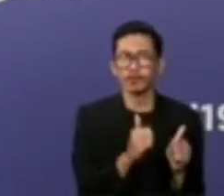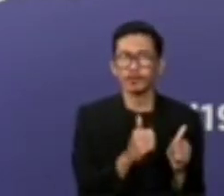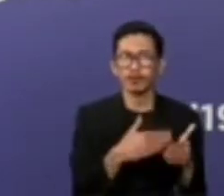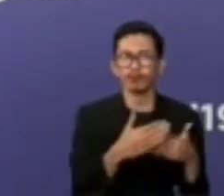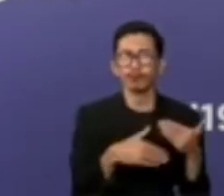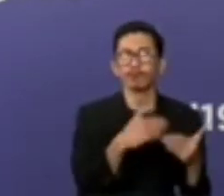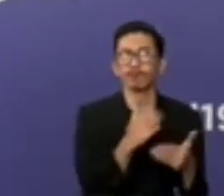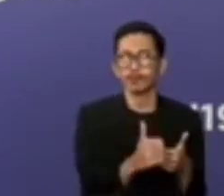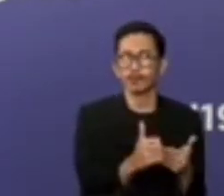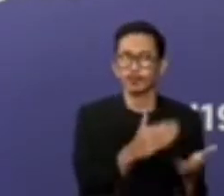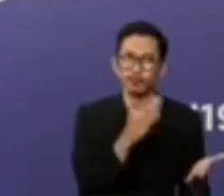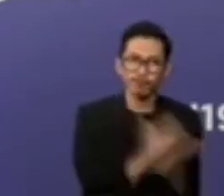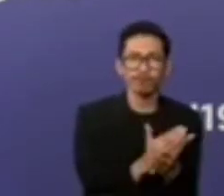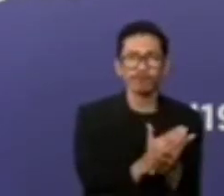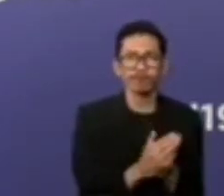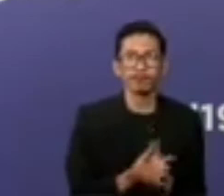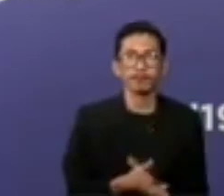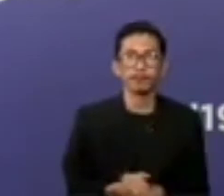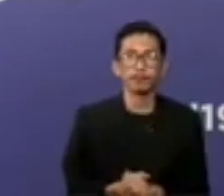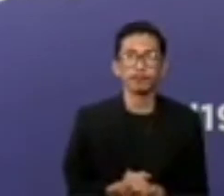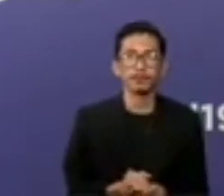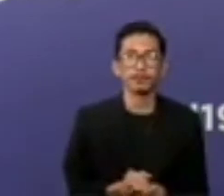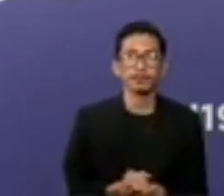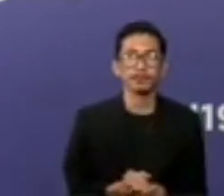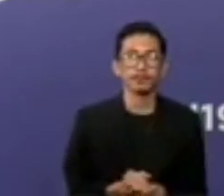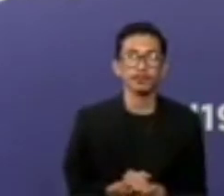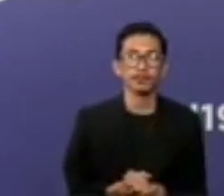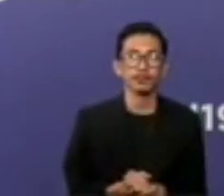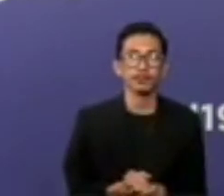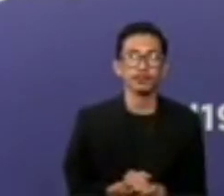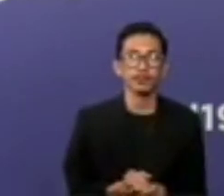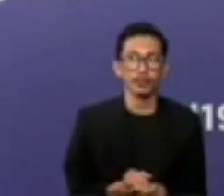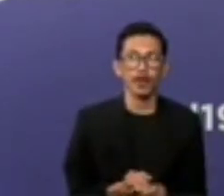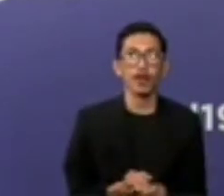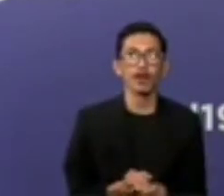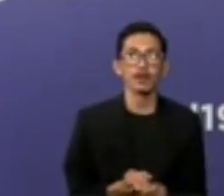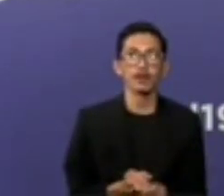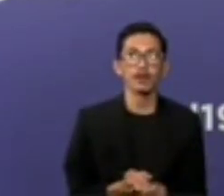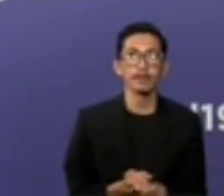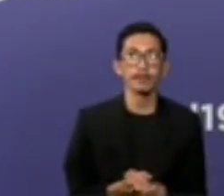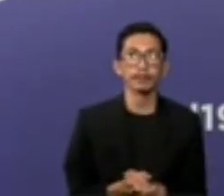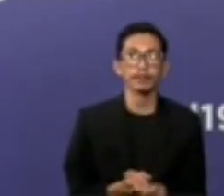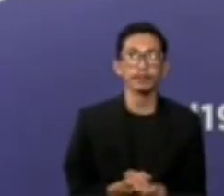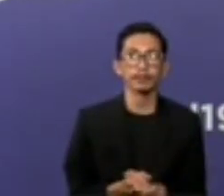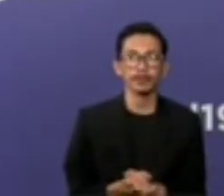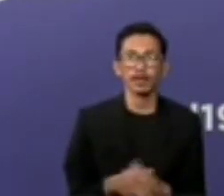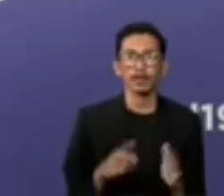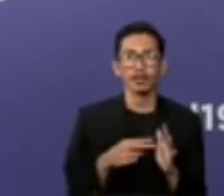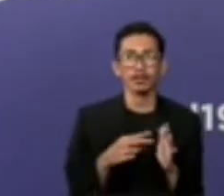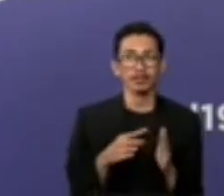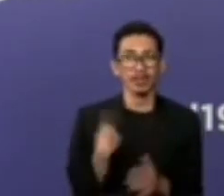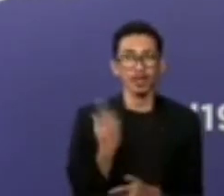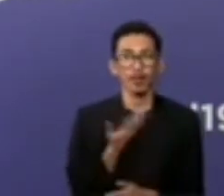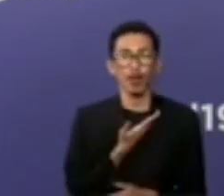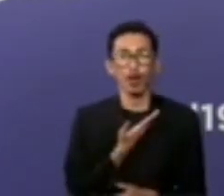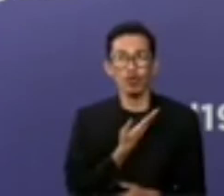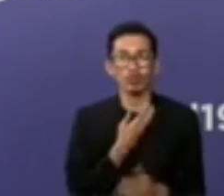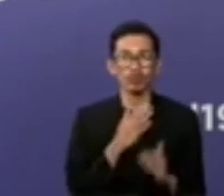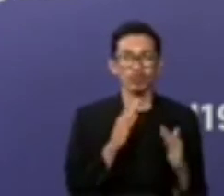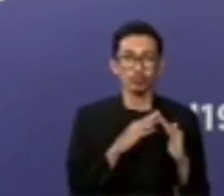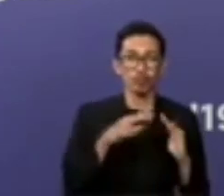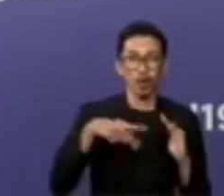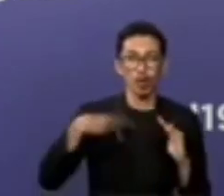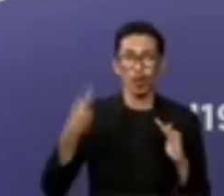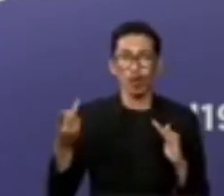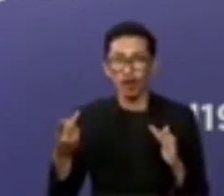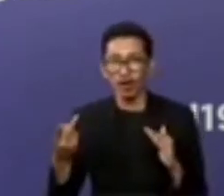baik lagi. Ini yang menjadi juga modal kita apabila kita akan beraktivitas untuk